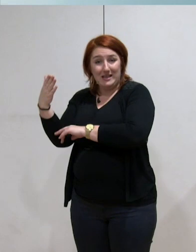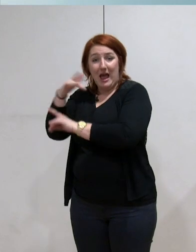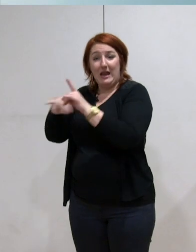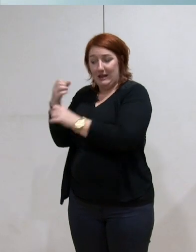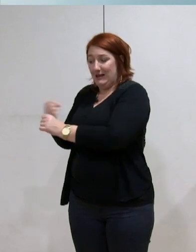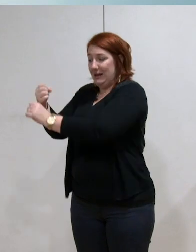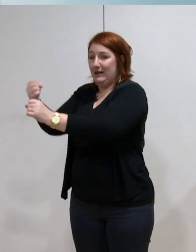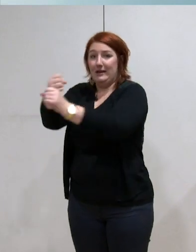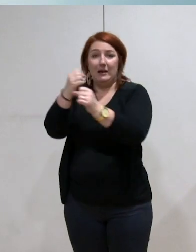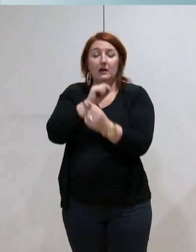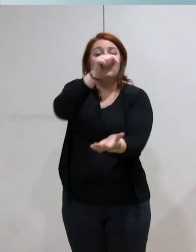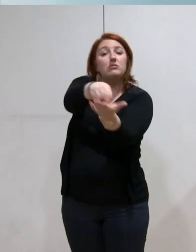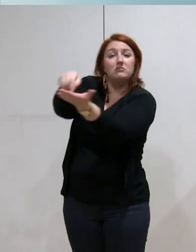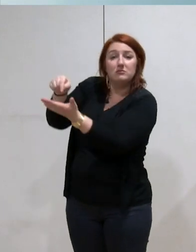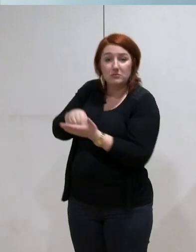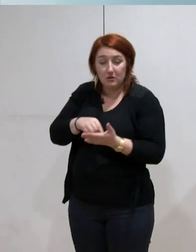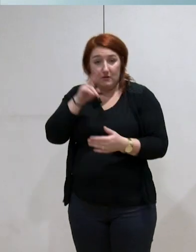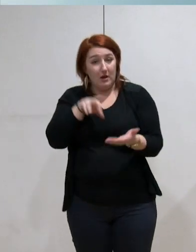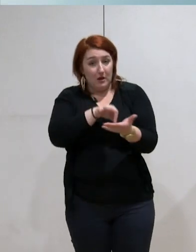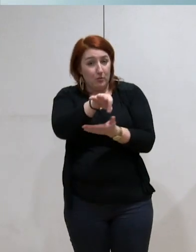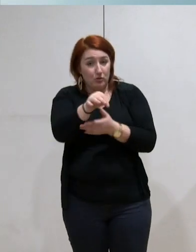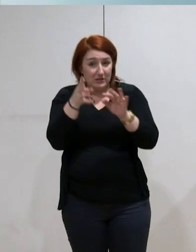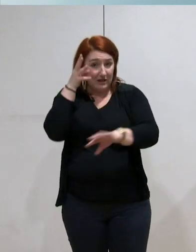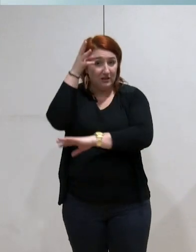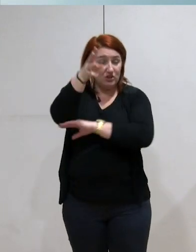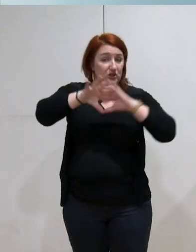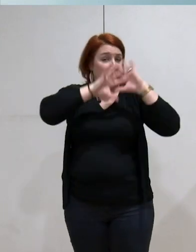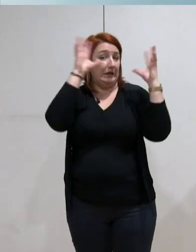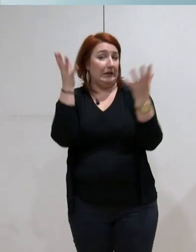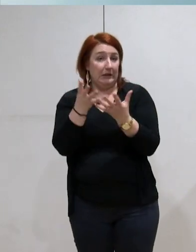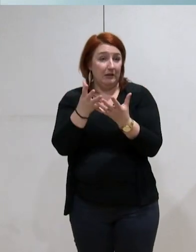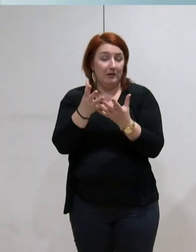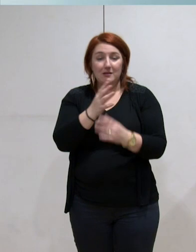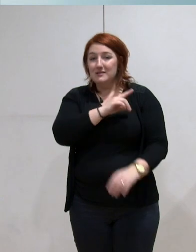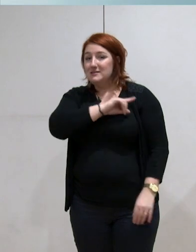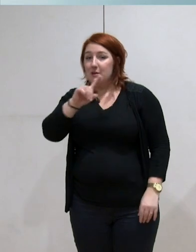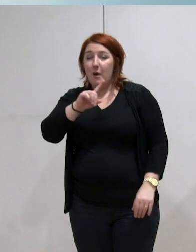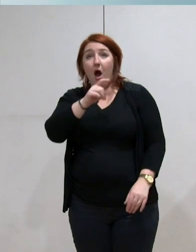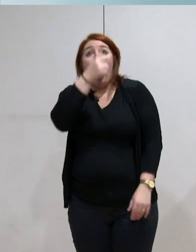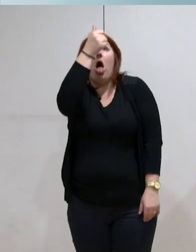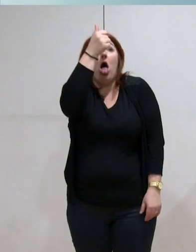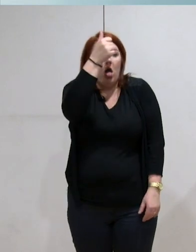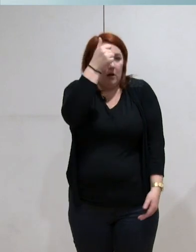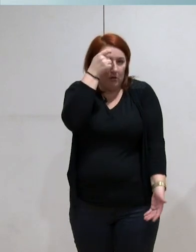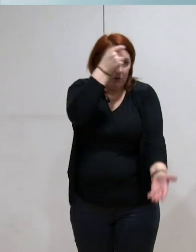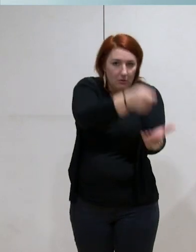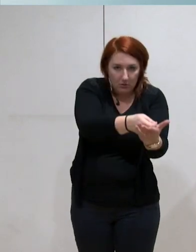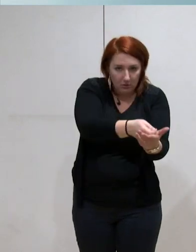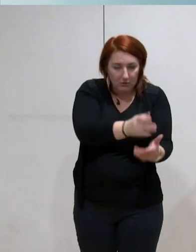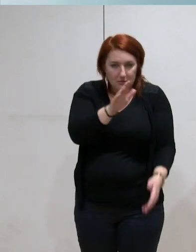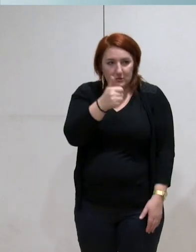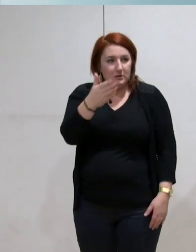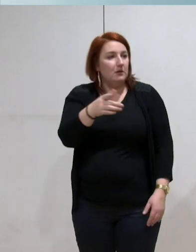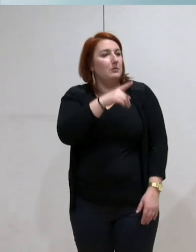pouvons libérer donc cela va dans un projet stratégique qui ne se traduit pas que par cette délibération monsieur